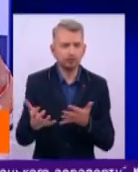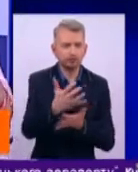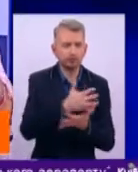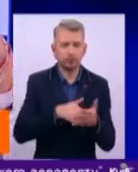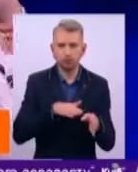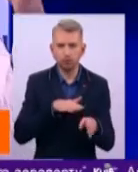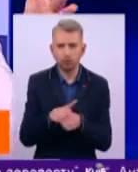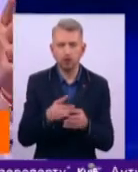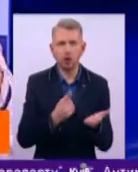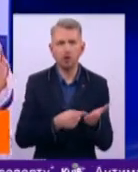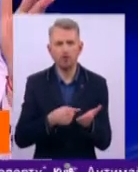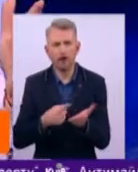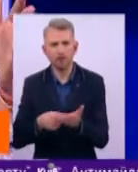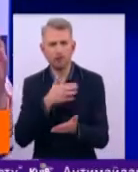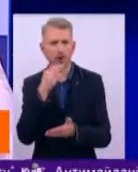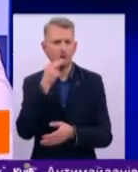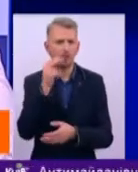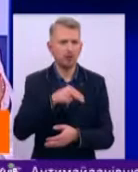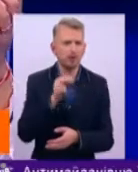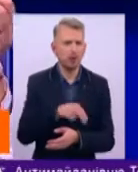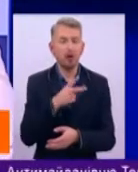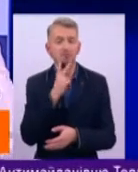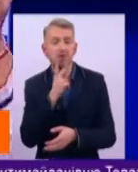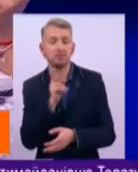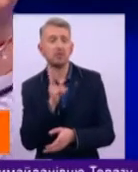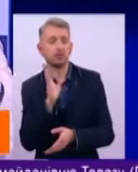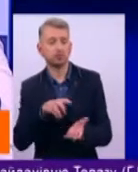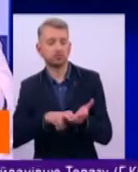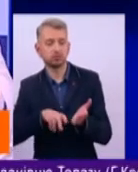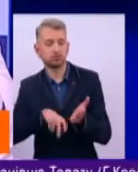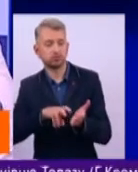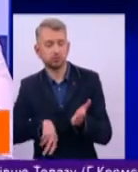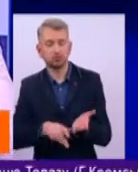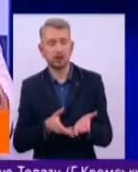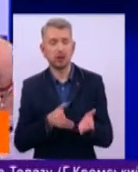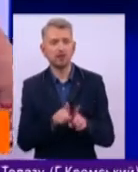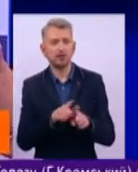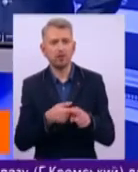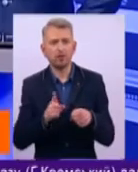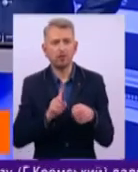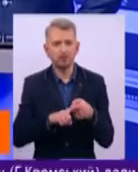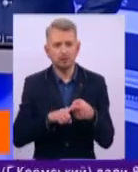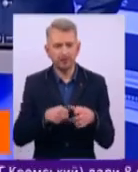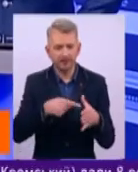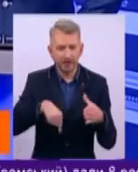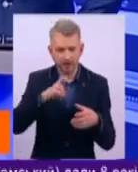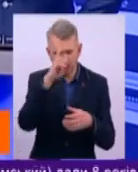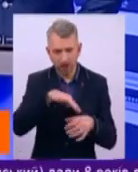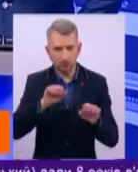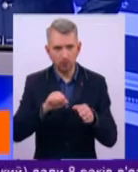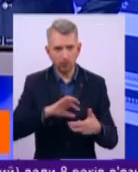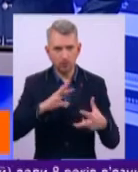і провини, і які голови ще полетять, тому що все одно ось ці мотузки і всередині країни можуть вивести